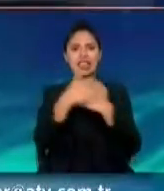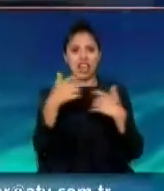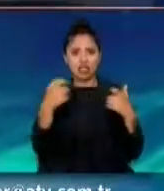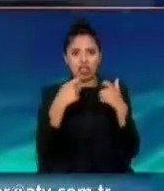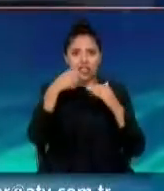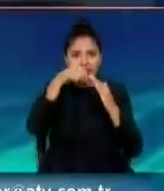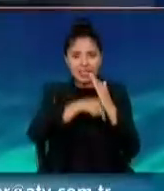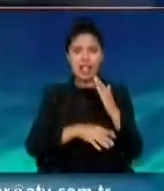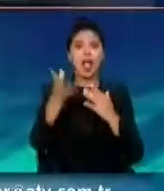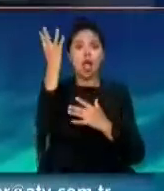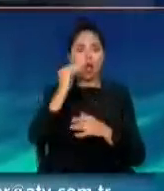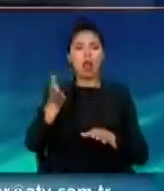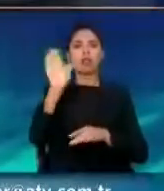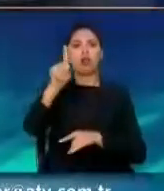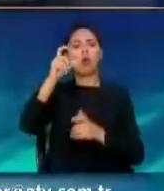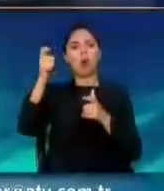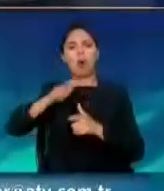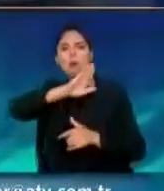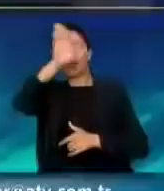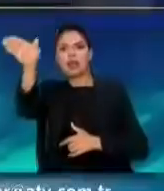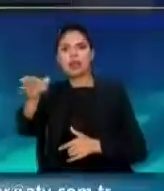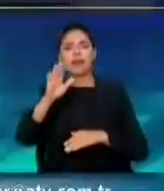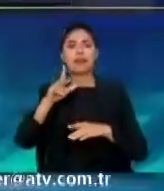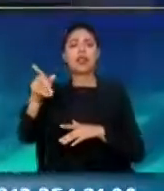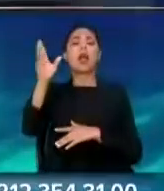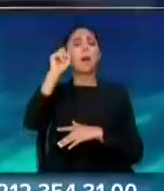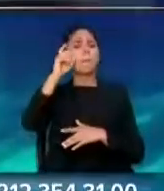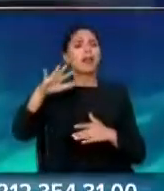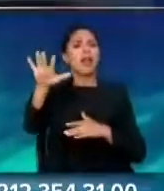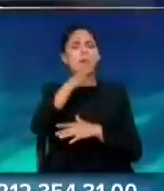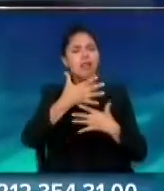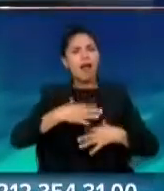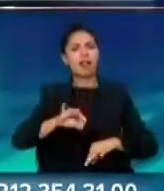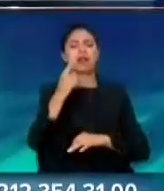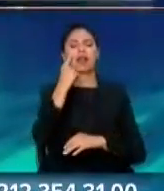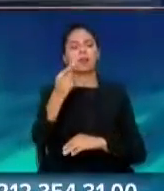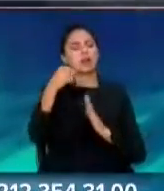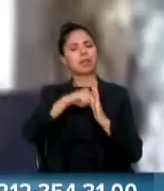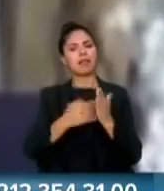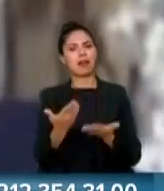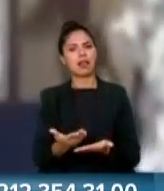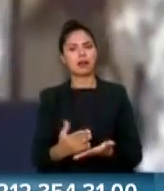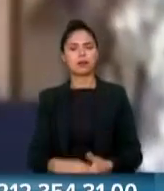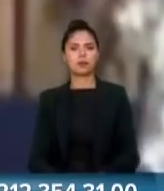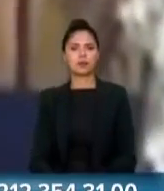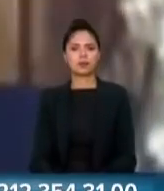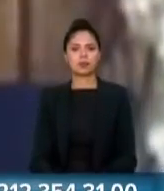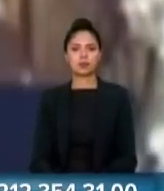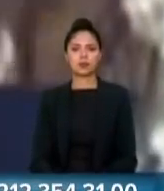çatışmanın detaylarını öğrendikten sonra hemen o noktaya geçti. Elde ettiği bilgileri de hızla derledi. İşte detaylar.